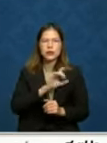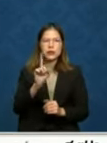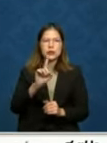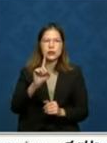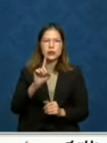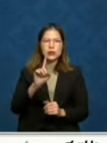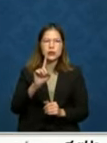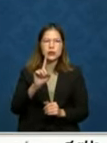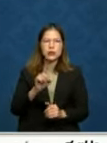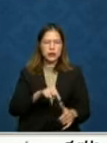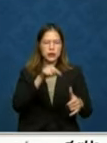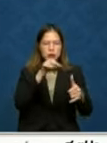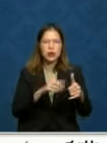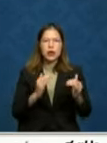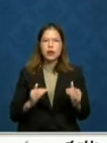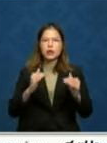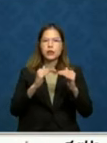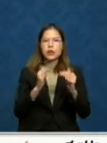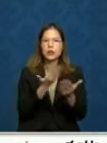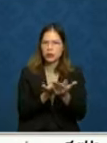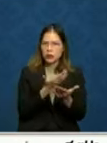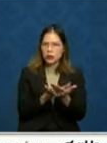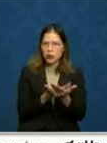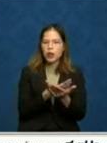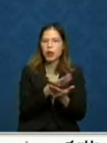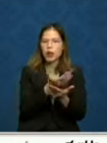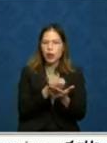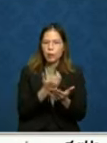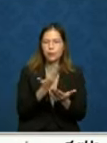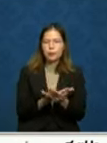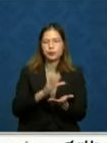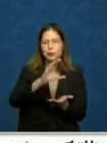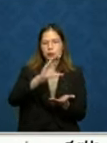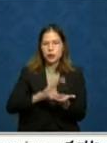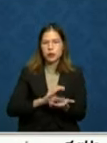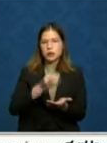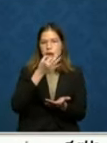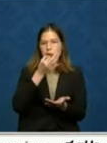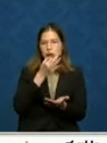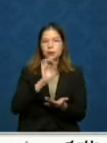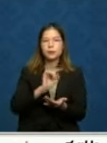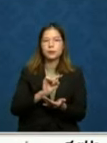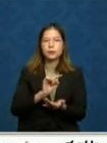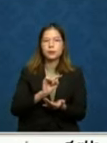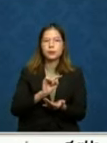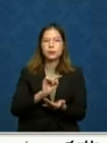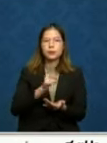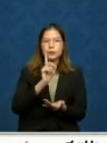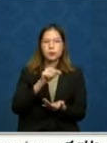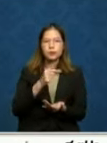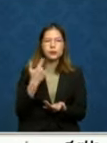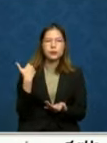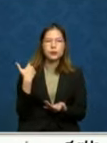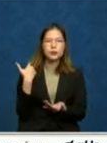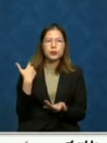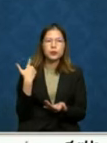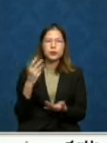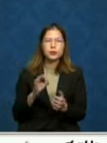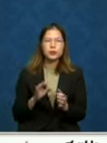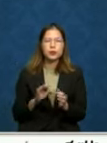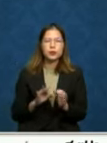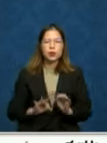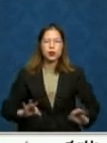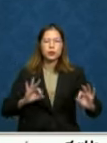ผู้นั้นมีสิทธิ์ได้รับเงินกองทุนเลี้ยงชีพที่ต้องพูดประเด็นนี้ท่านประธาน